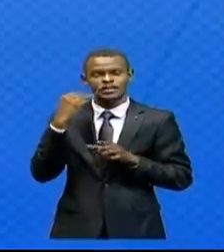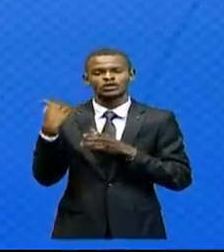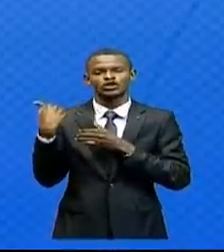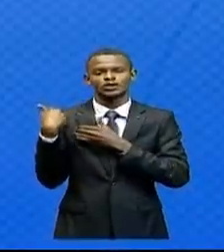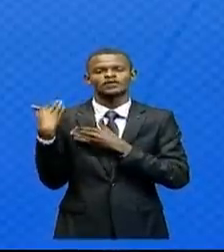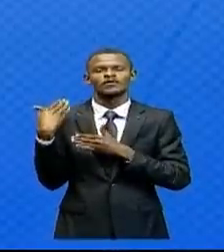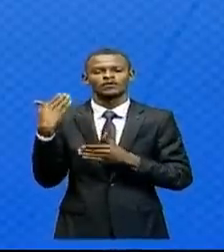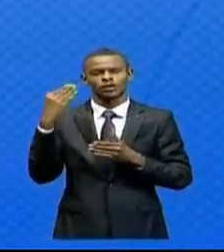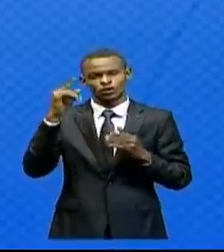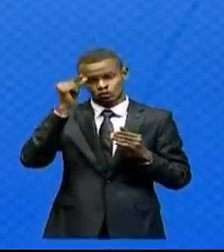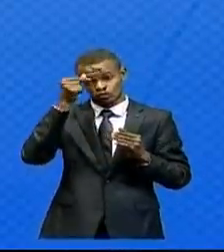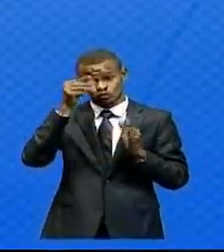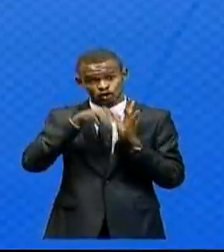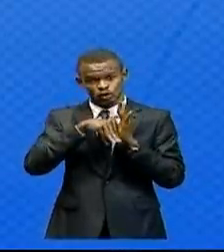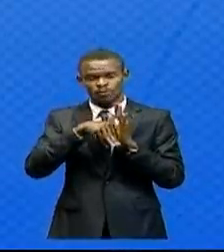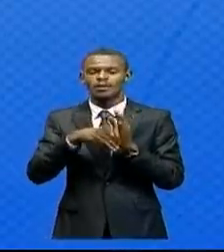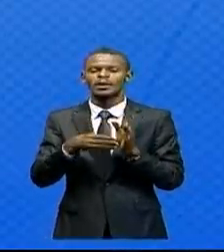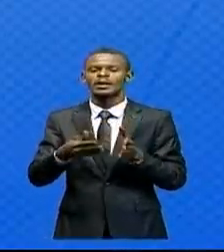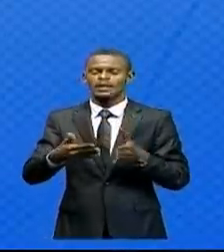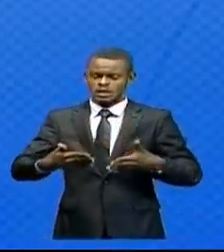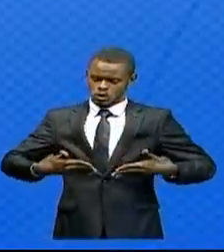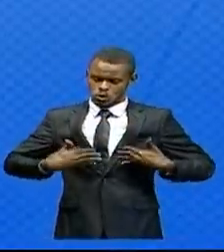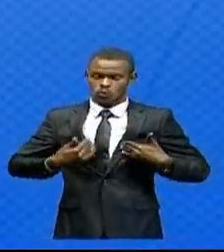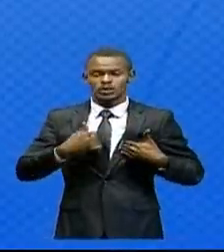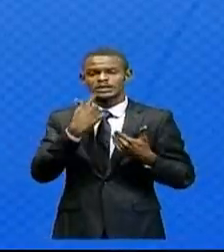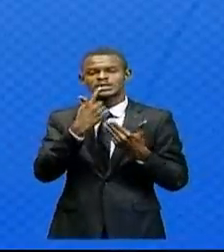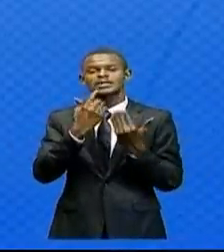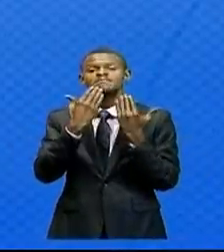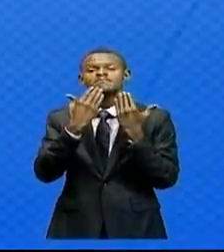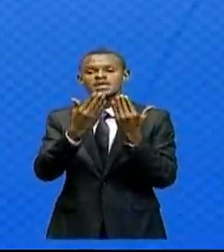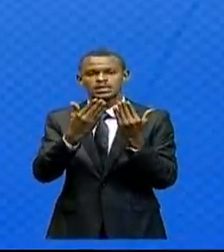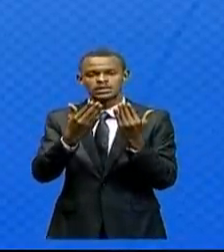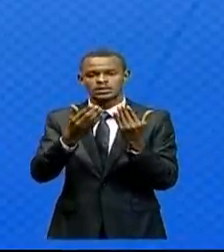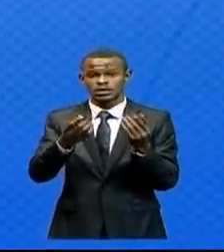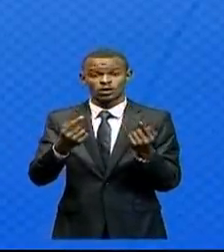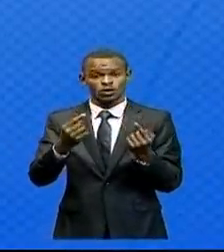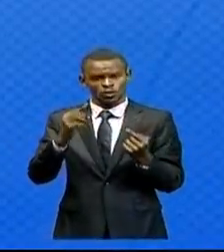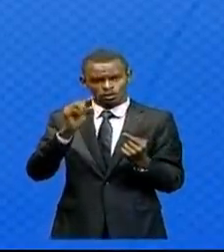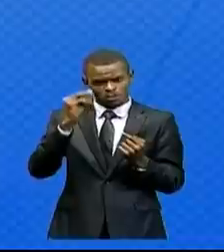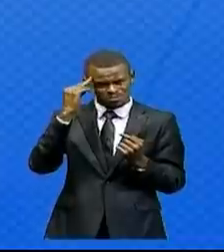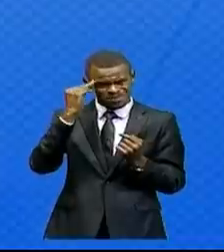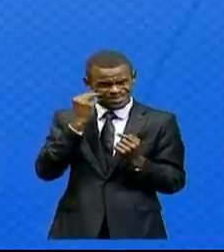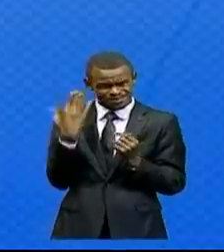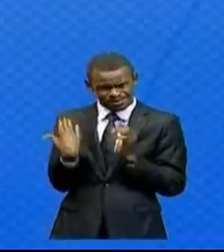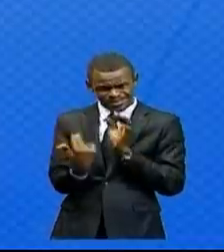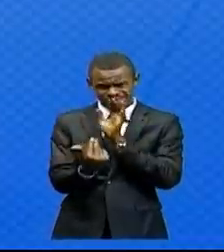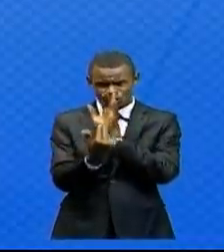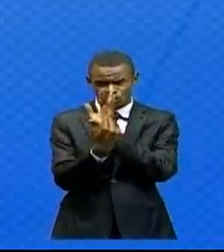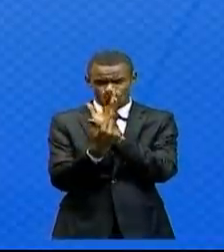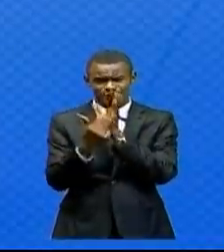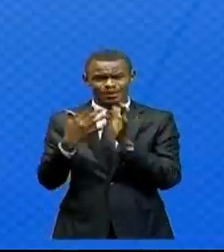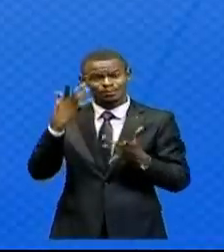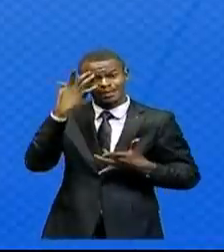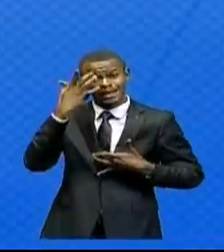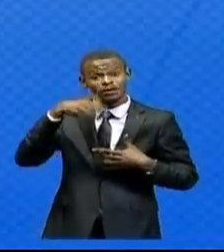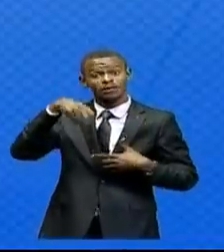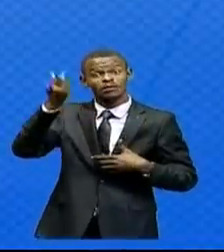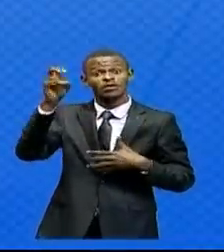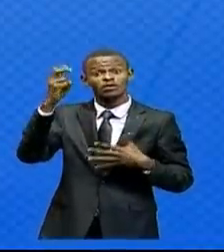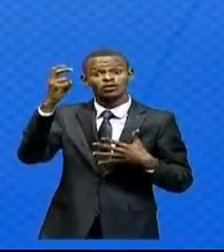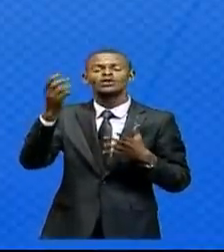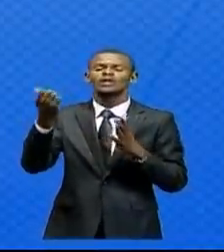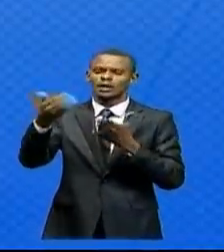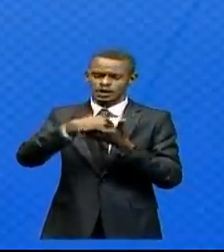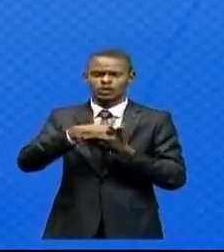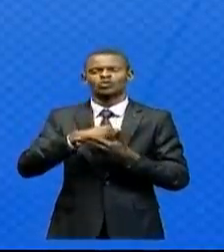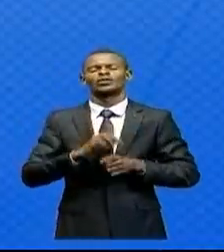a salué le retour en bonne santé de notre collègue, le ministre du Numérique, Désiré Cachemire Kolongele.